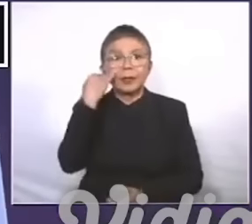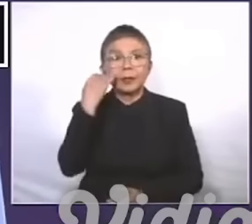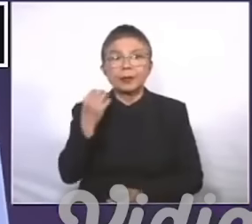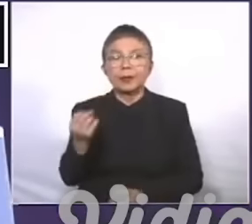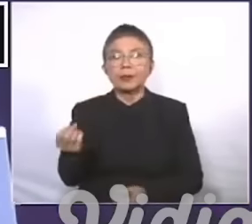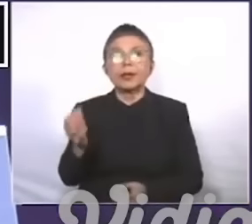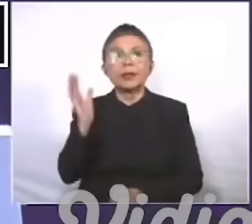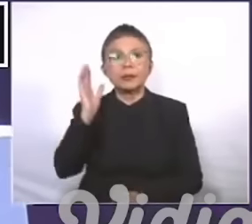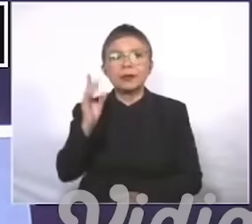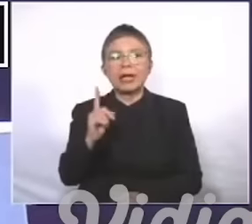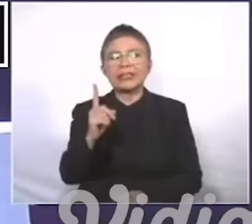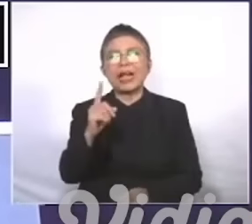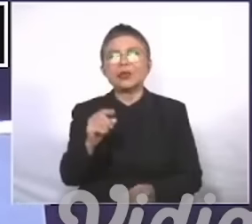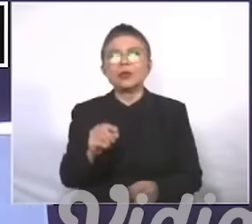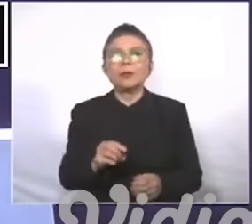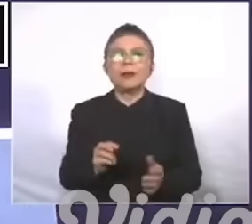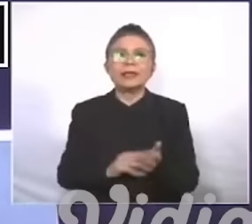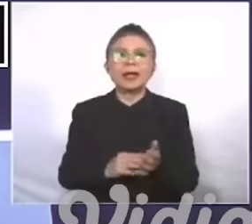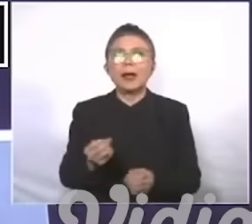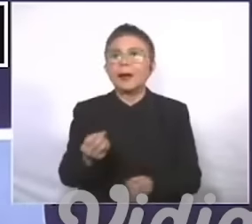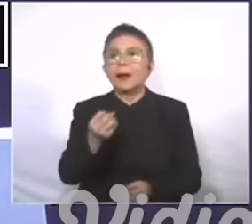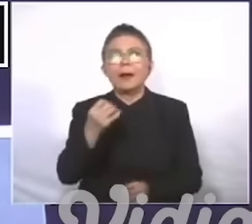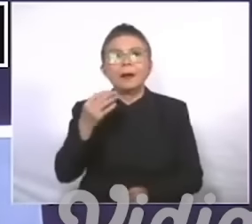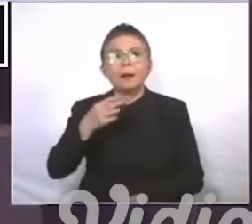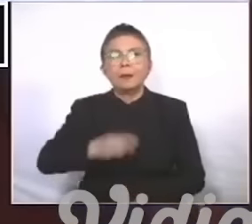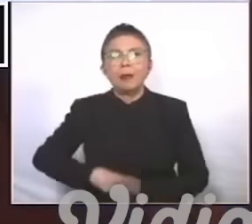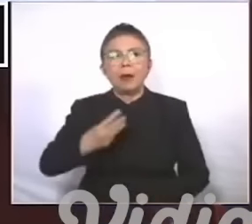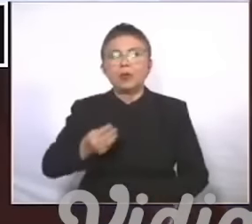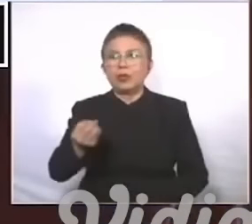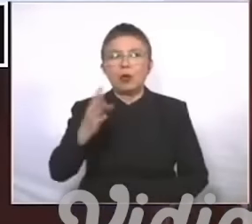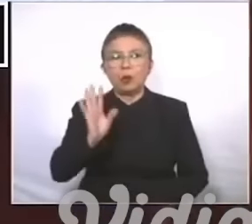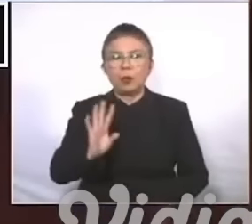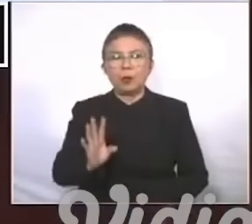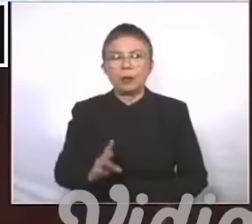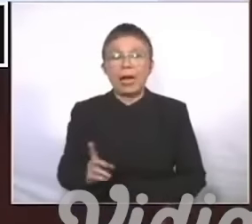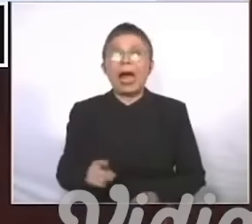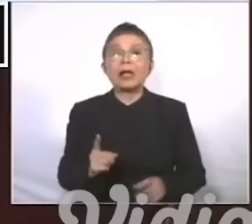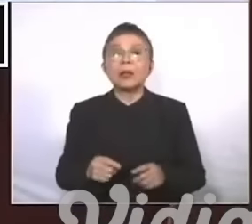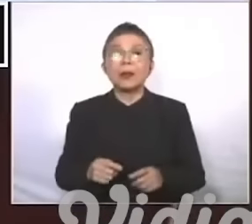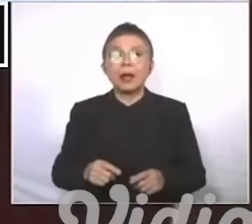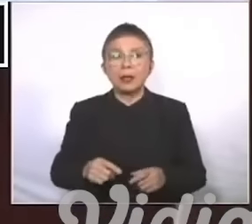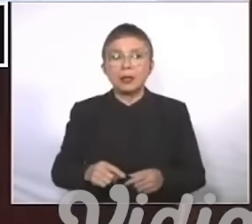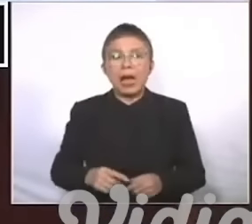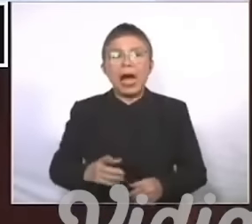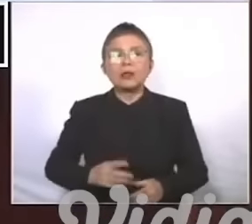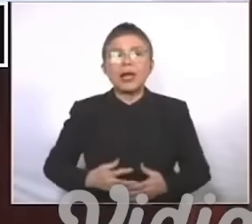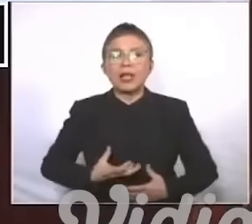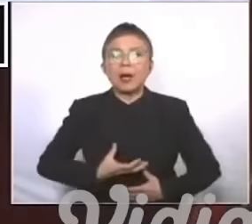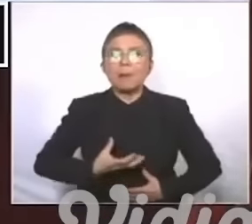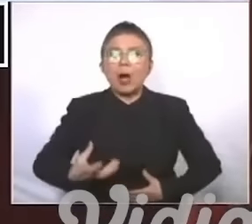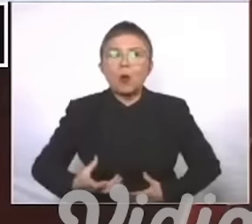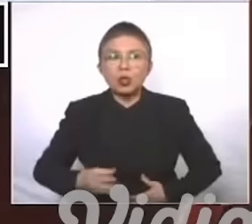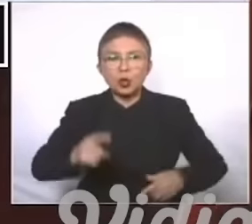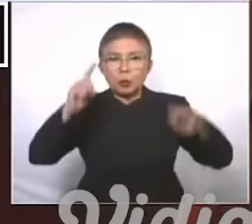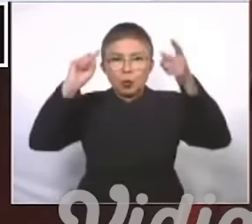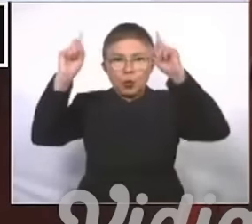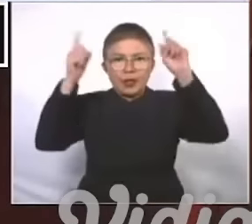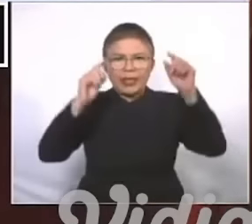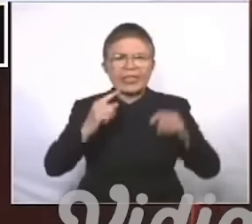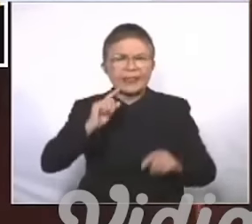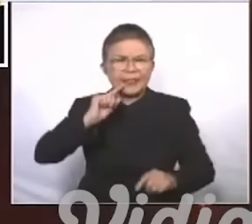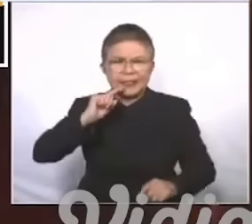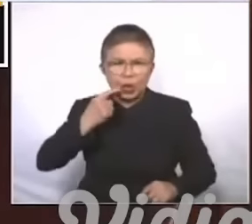Pak Mahfud kurang satu hal saja, yaitu harus ada political will, kemauan politik yang